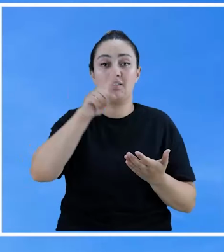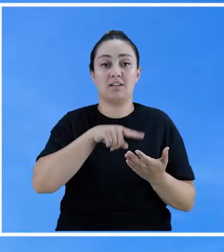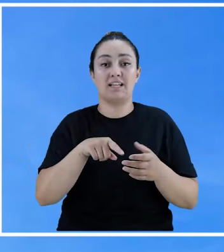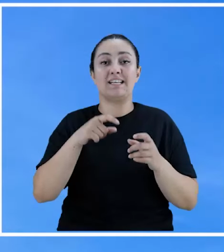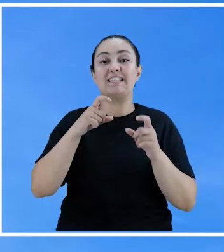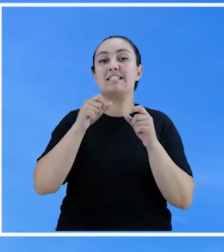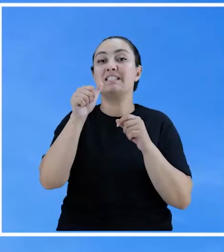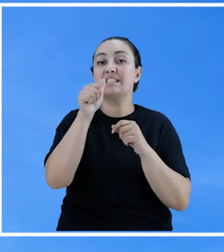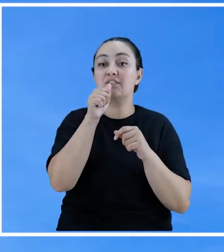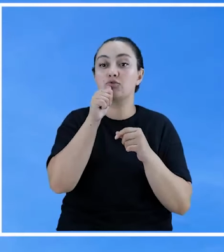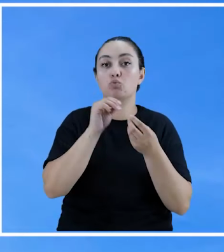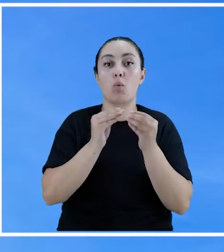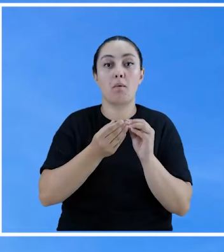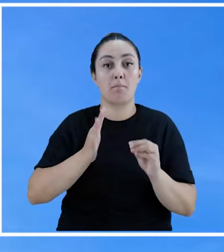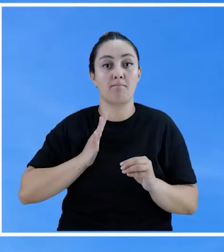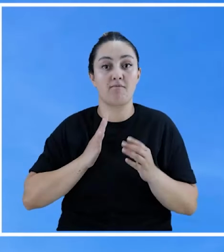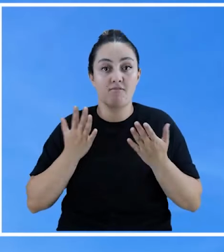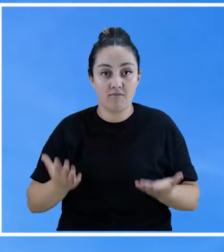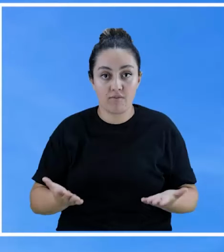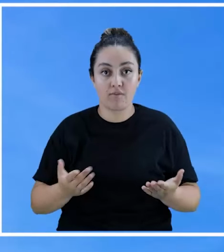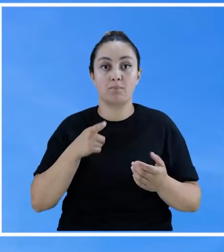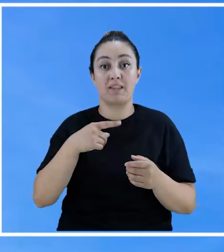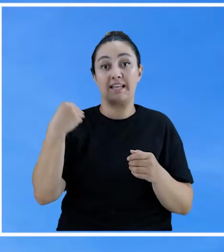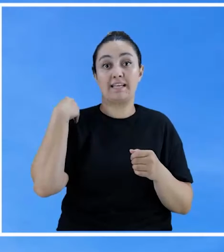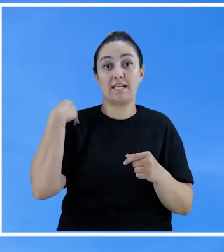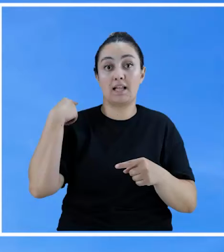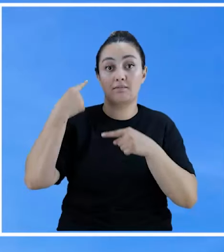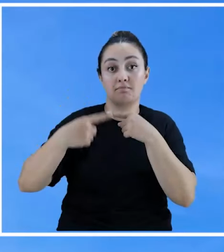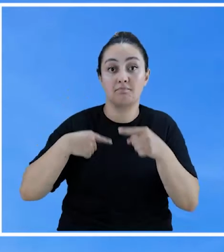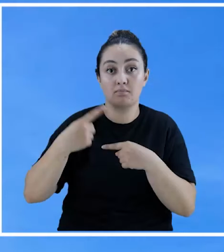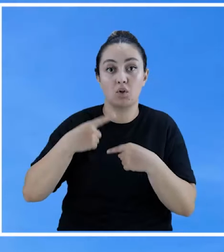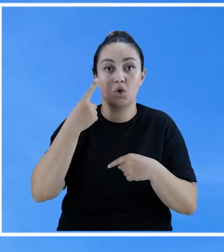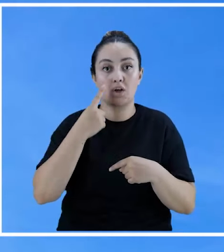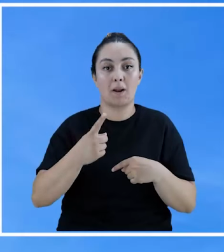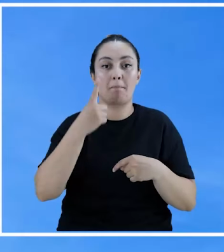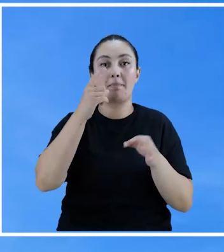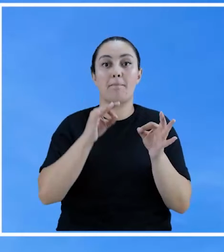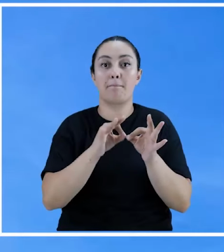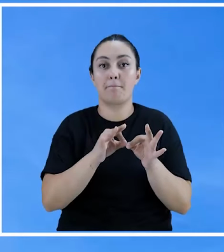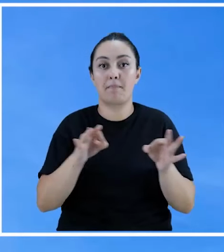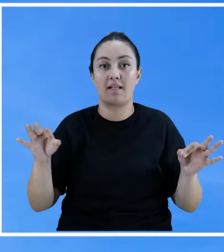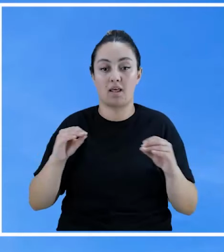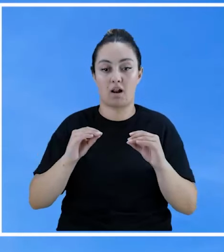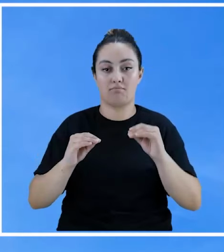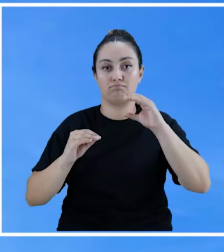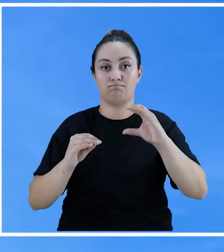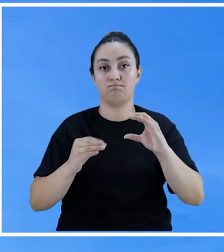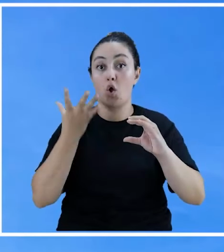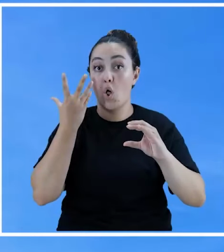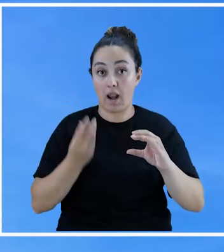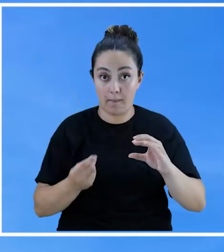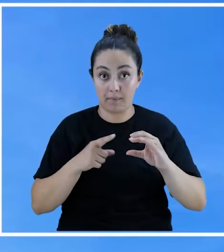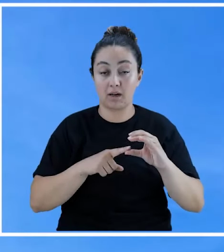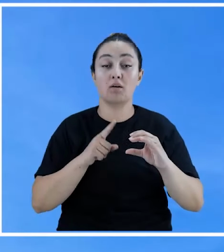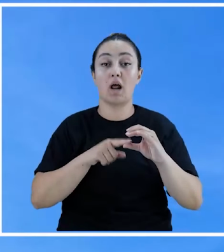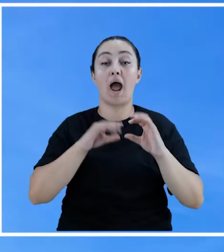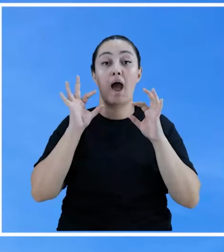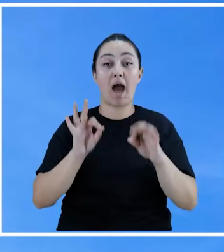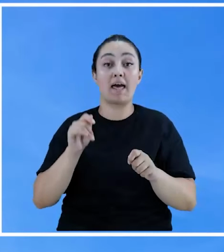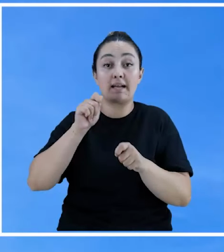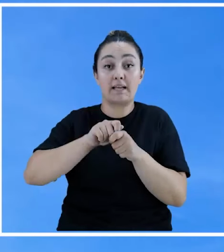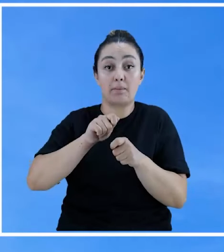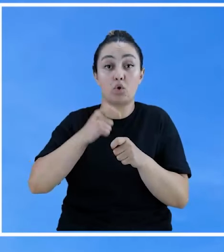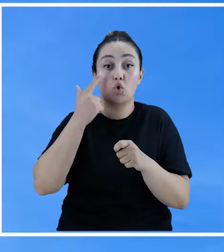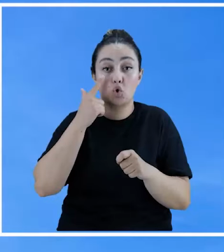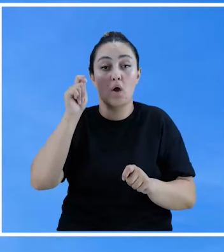sizin sıvılaşma probleminiz varsa ve bu 20 metrenin içindeyse ki bu 1 metrelik bir tabaka bile olabilir. Bu hem